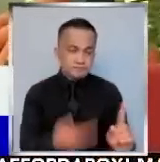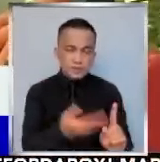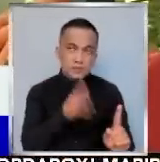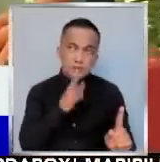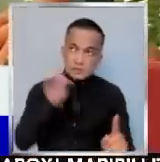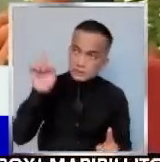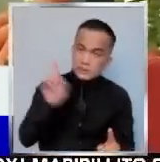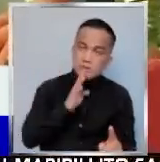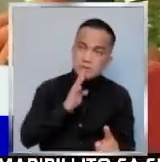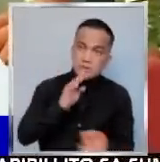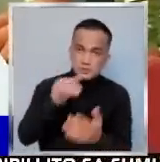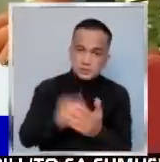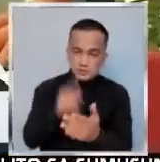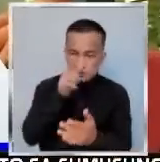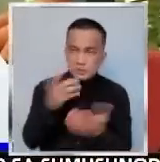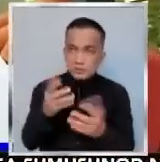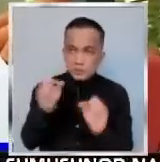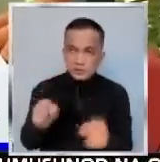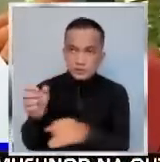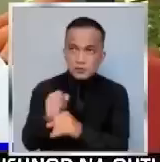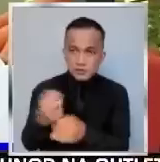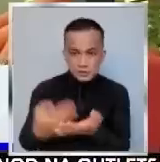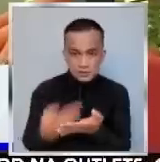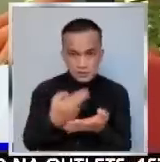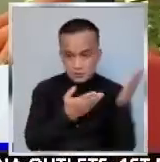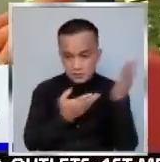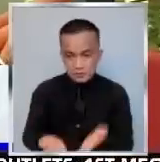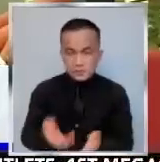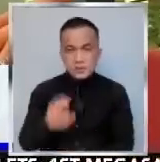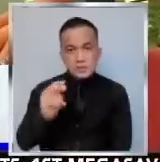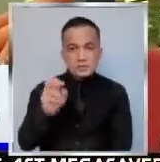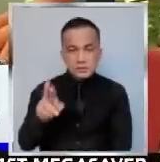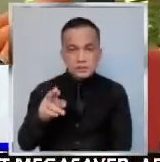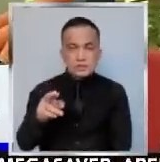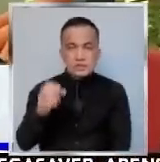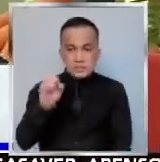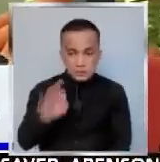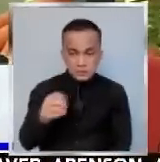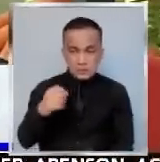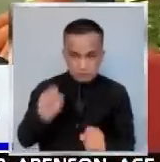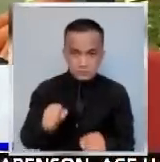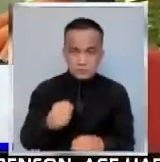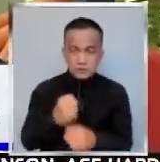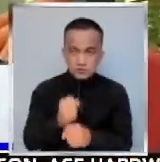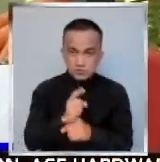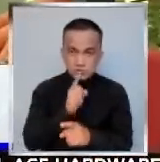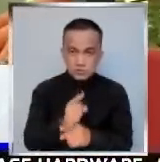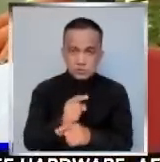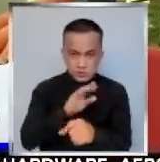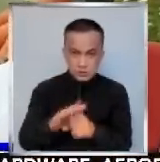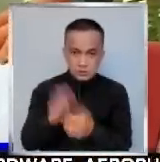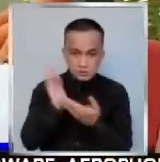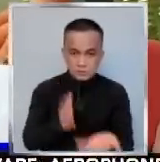tayo pwedeng kumuha ng bigas papunta dito sa Metro Manila. If we can ensure the sufficiency of supply dito sa